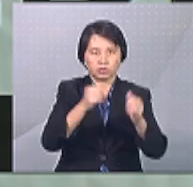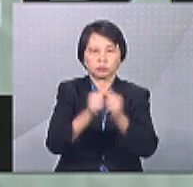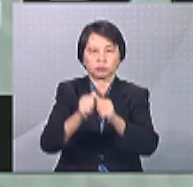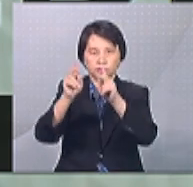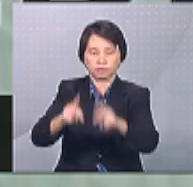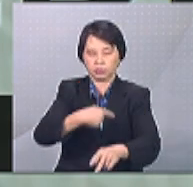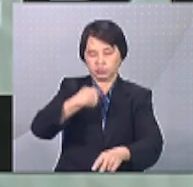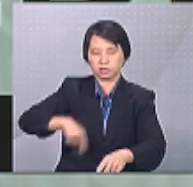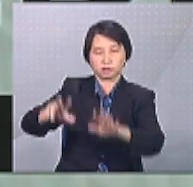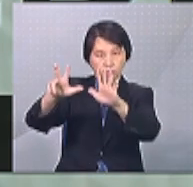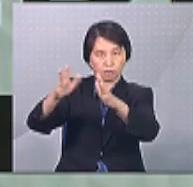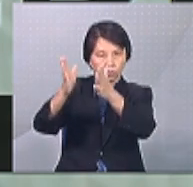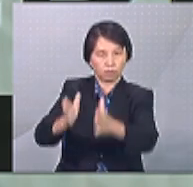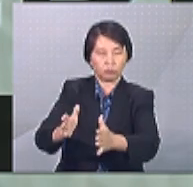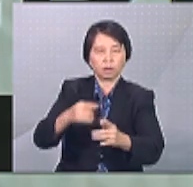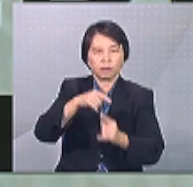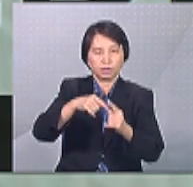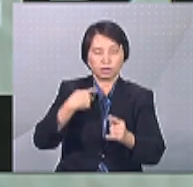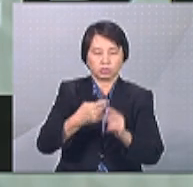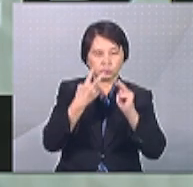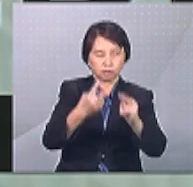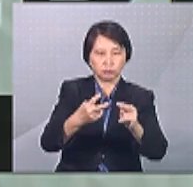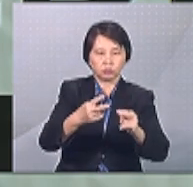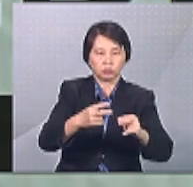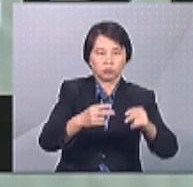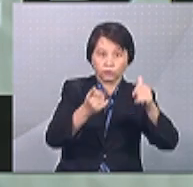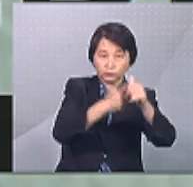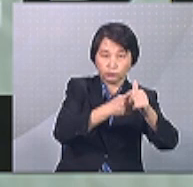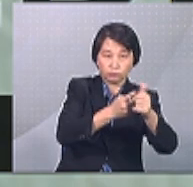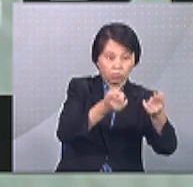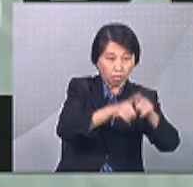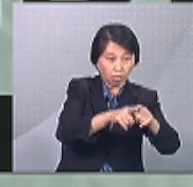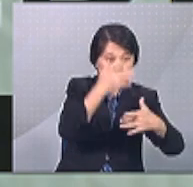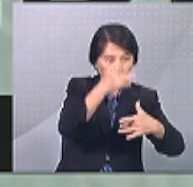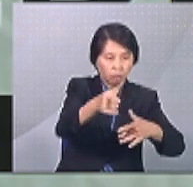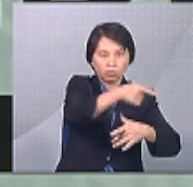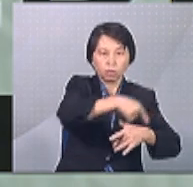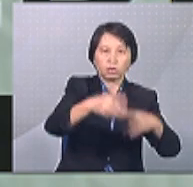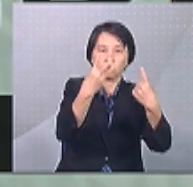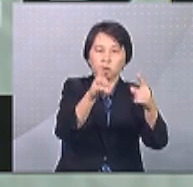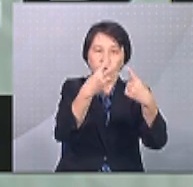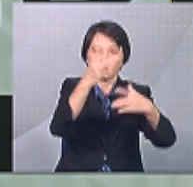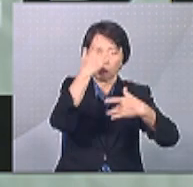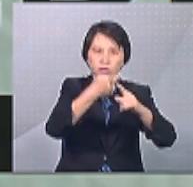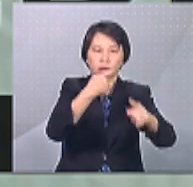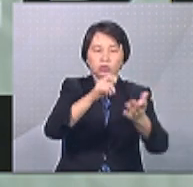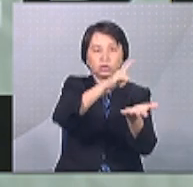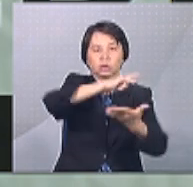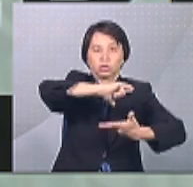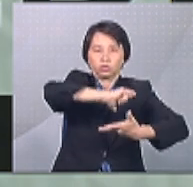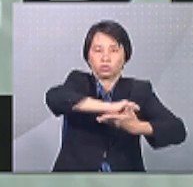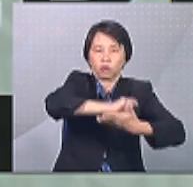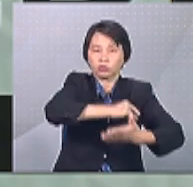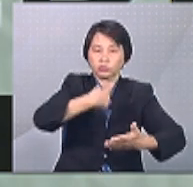negeri China. Dan bila kita lihat pada gelombang pertama, kebanyakan pesakit, 16 pesakit kita daripada Wuhan. Kita